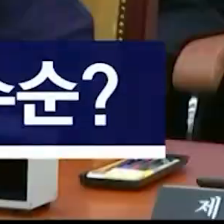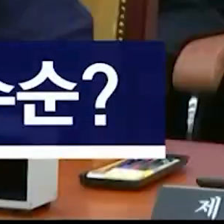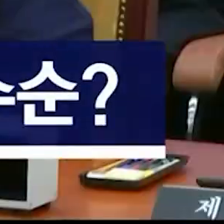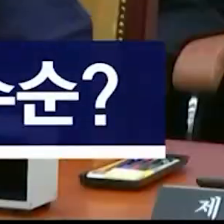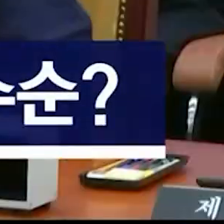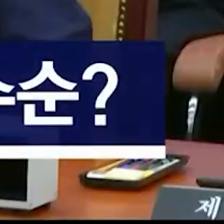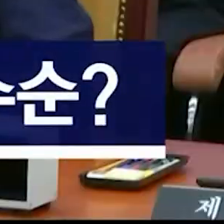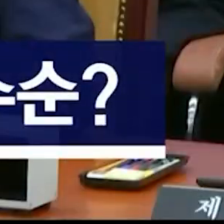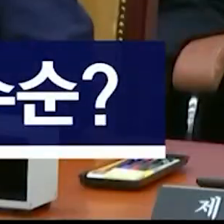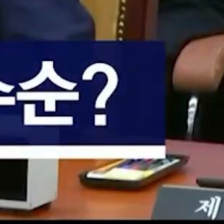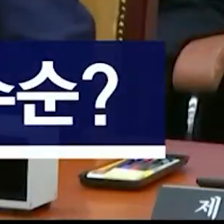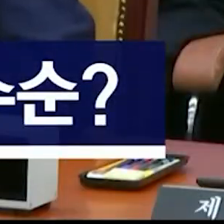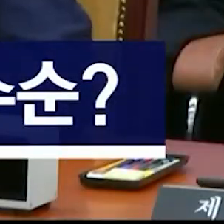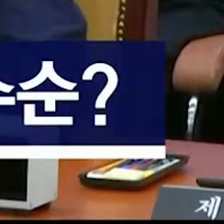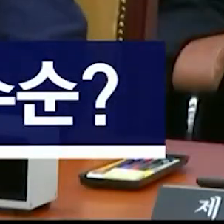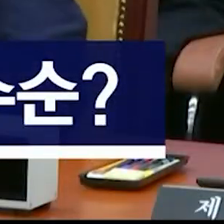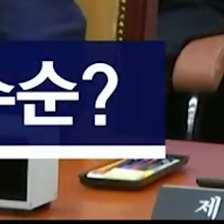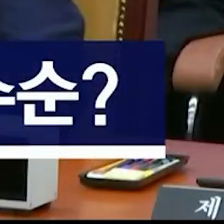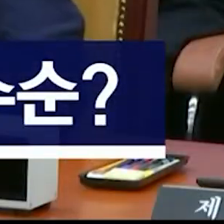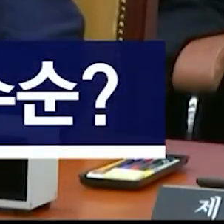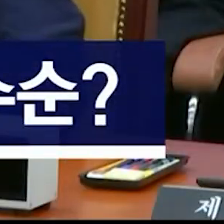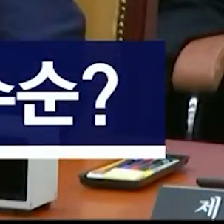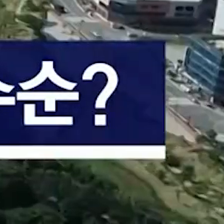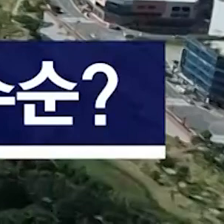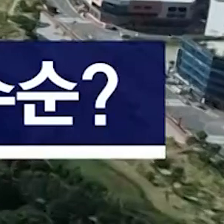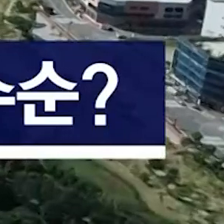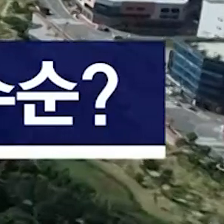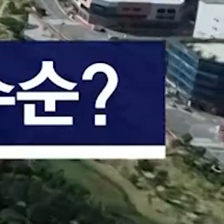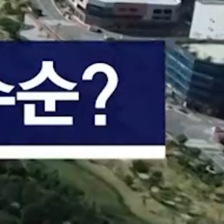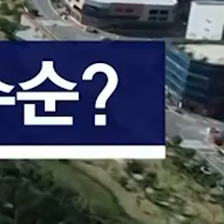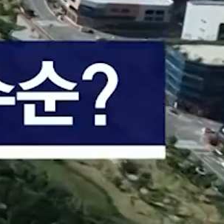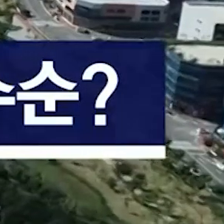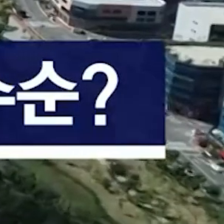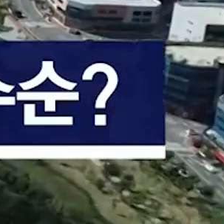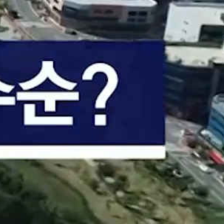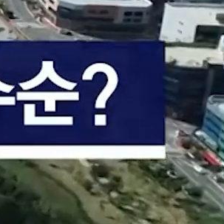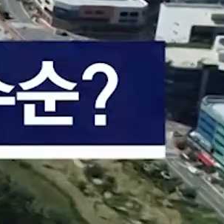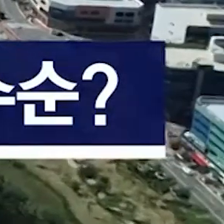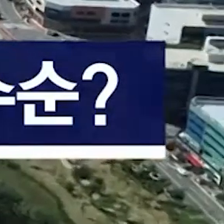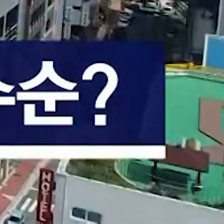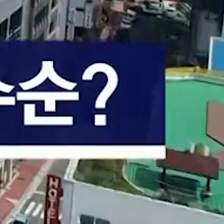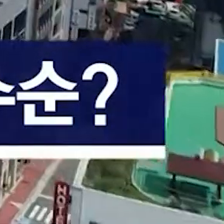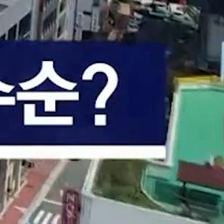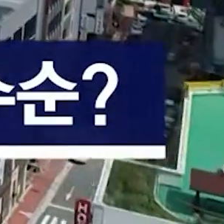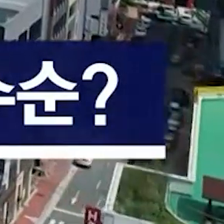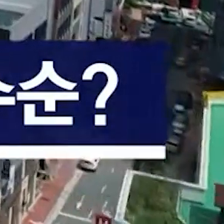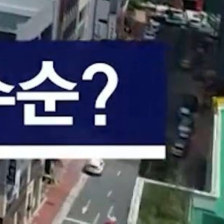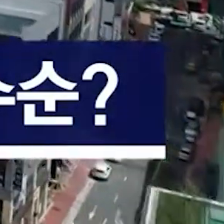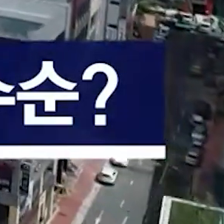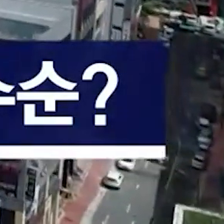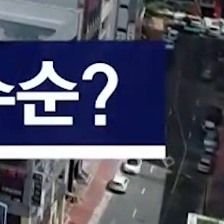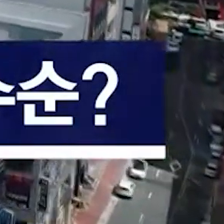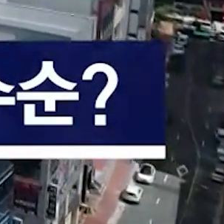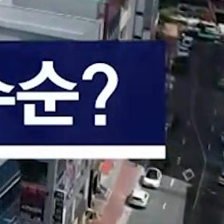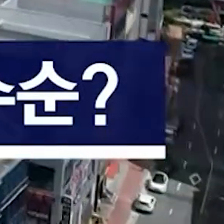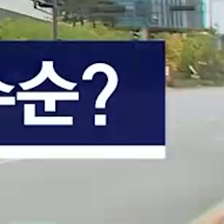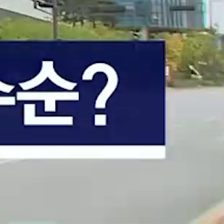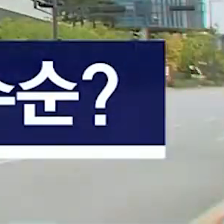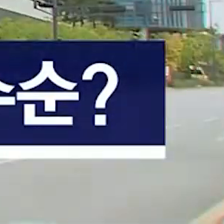원희룡 국토부 장관이 공공기관 지방이전이 올해 추진되기 어렵다고 선언했습니다. 수도권 총선을 의식한 걸로